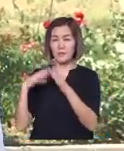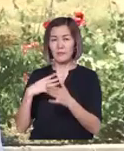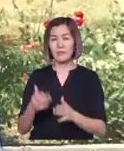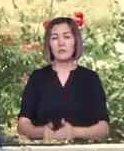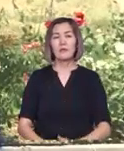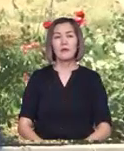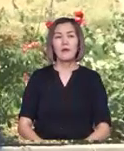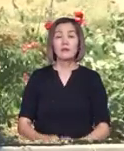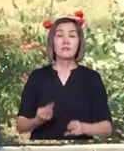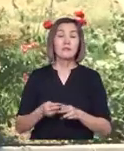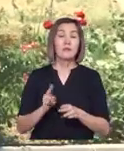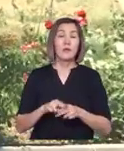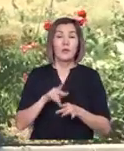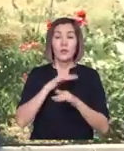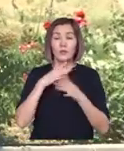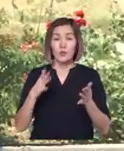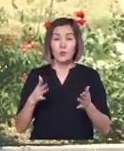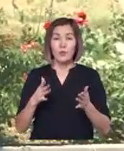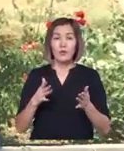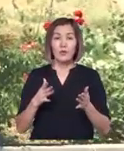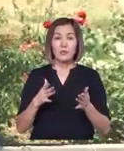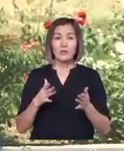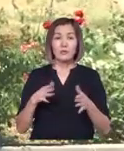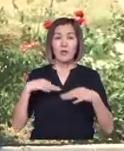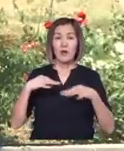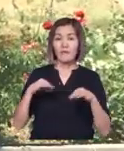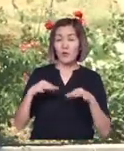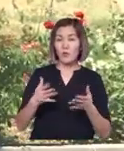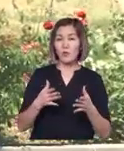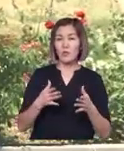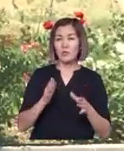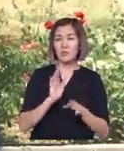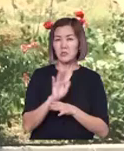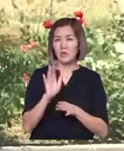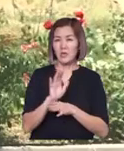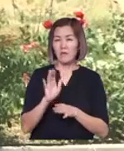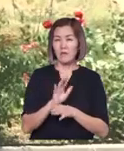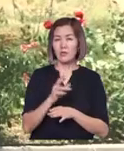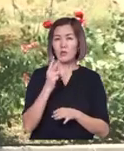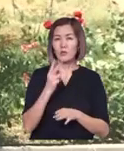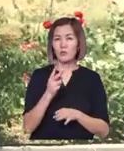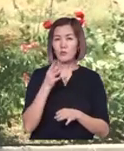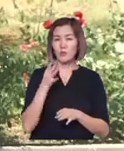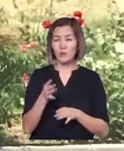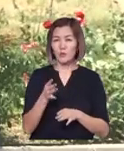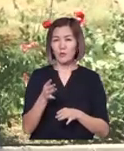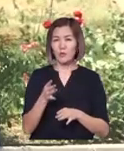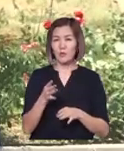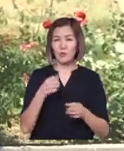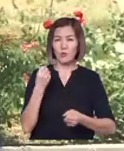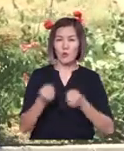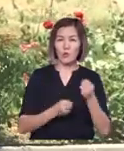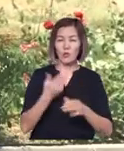қазір өте көп авто жеңіл машиналар кіріп жатыр. Күніне 3000-4000 машинадай кіреді бізде.